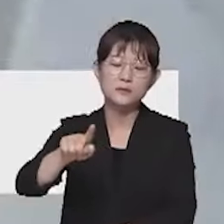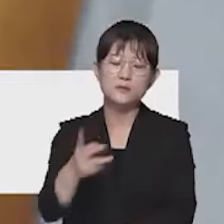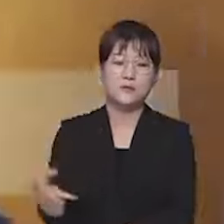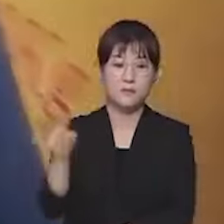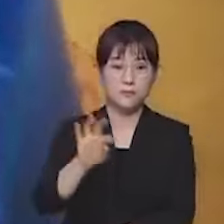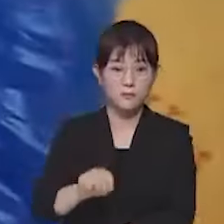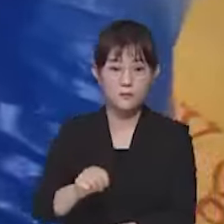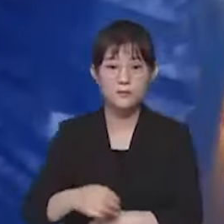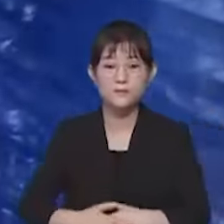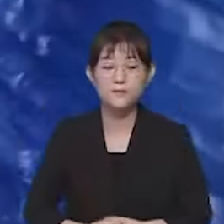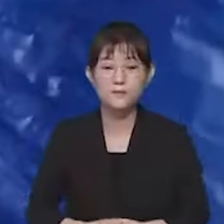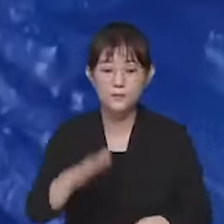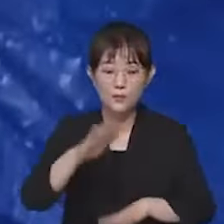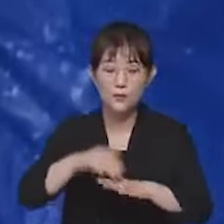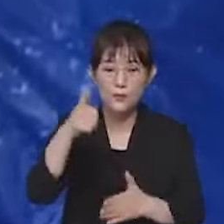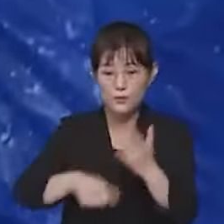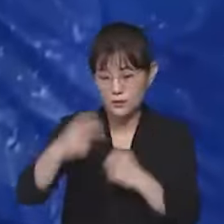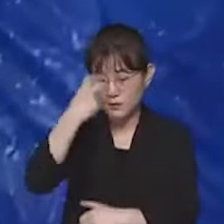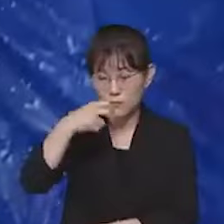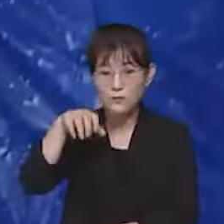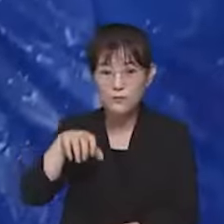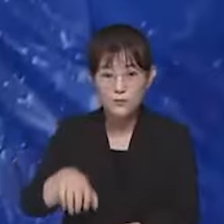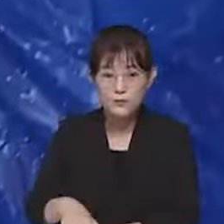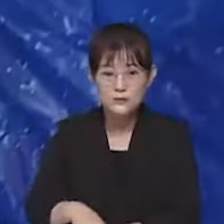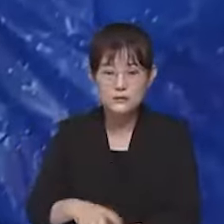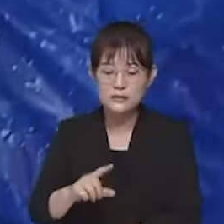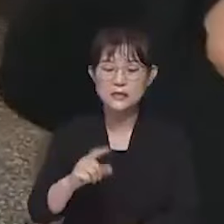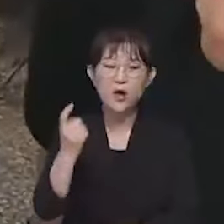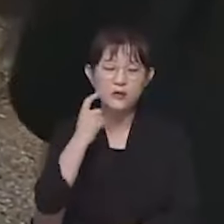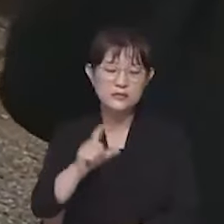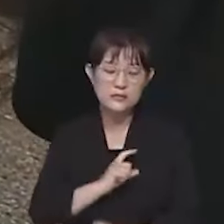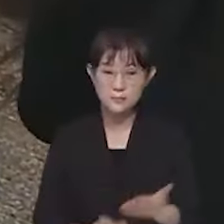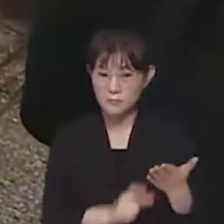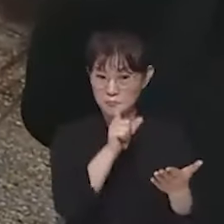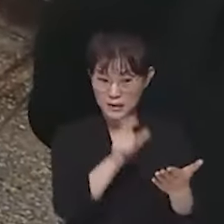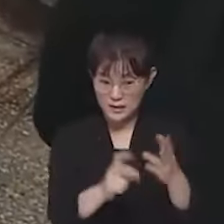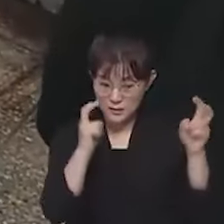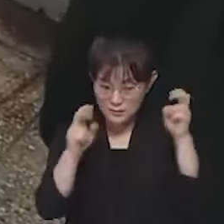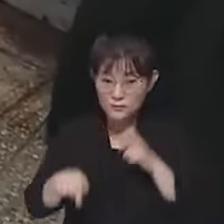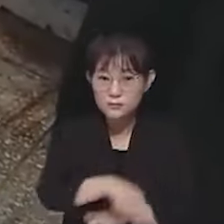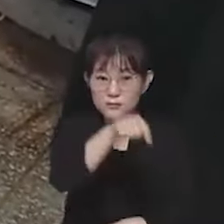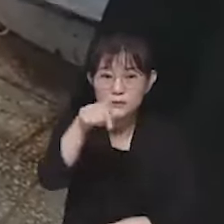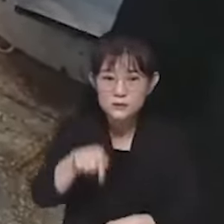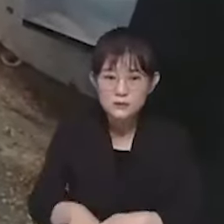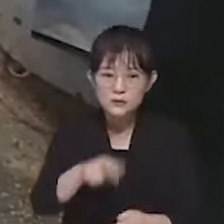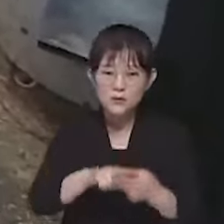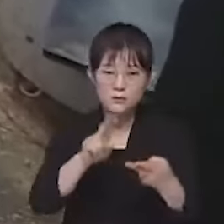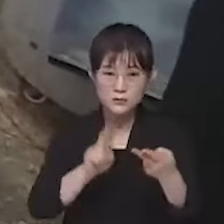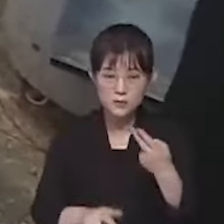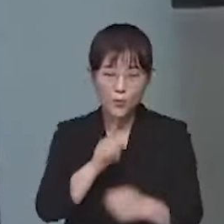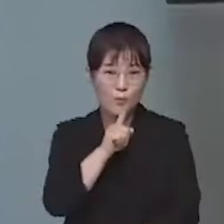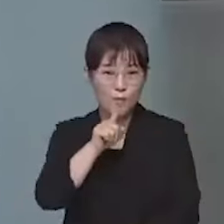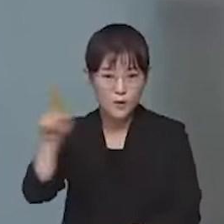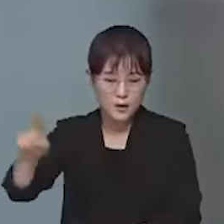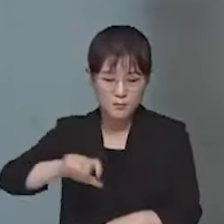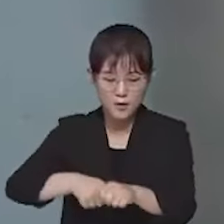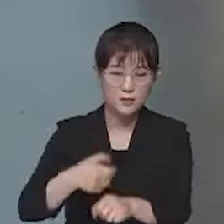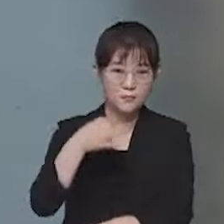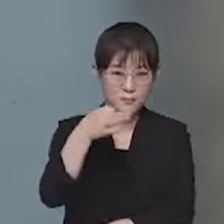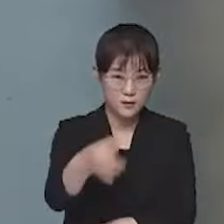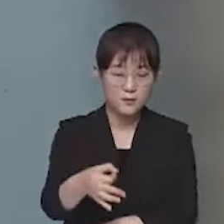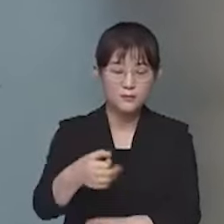있고 농산물 품질 관리원은 원산지 거짓 표시 업체들에 대해 형사고발과 함께 과태료를